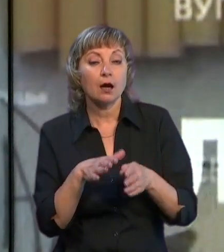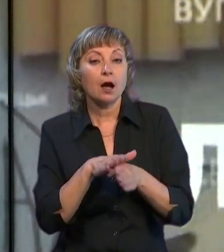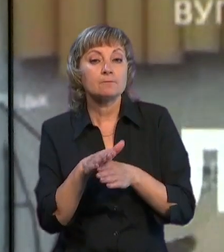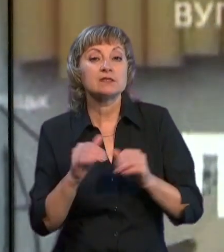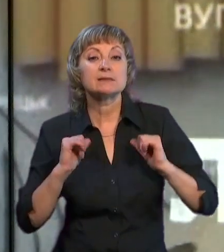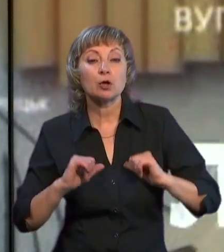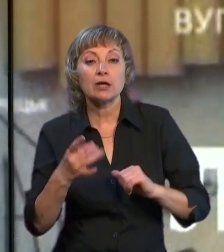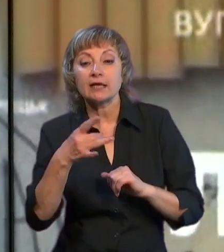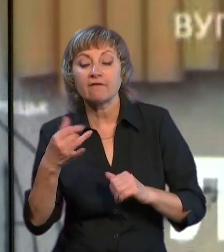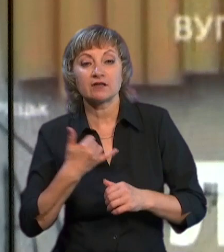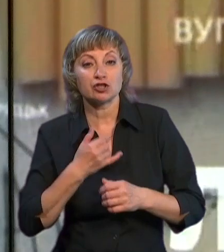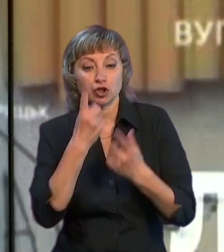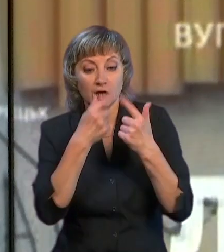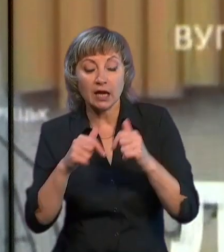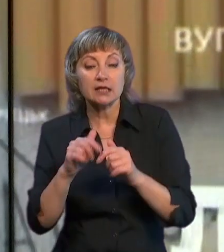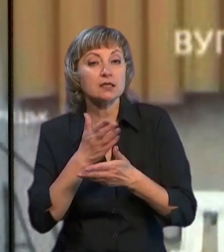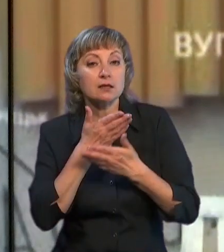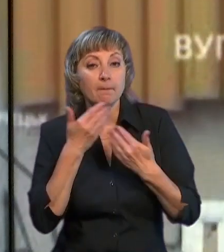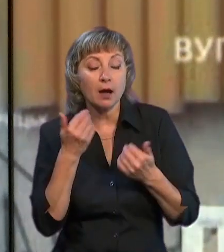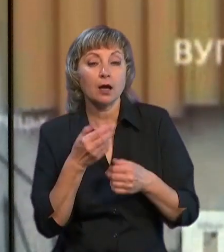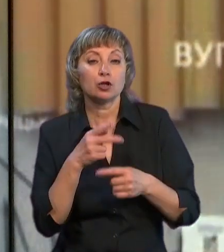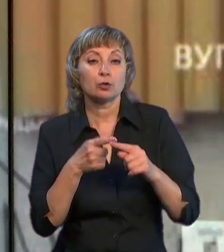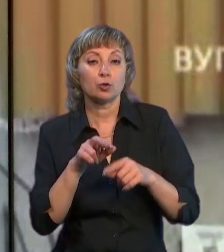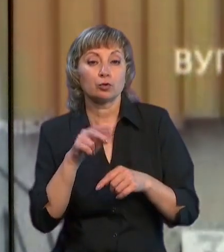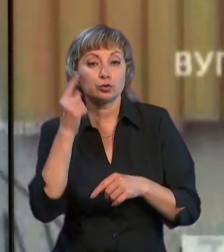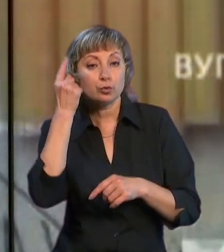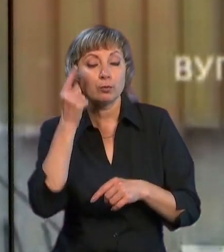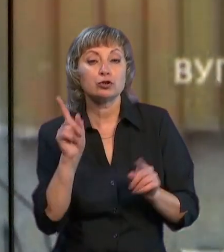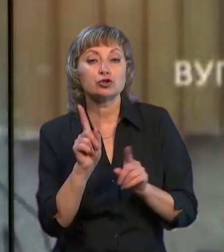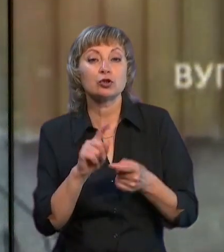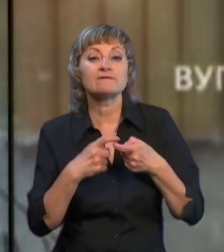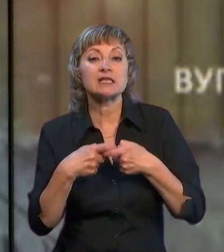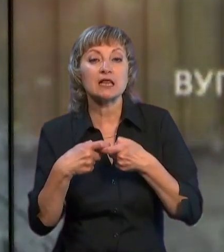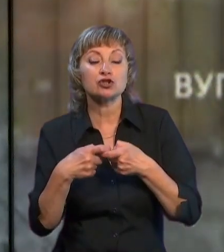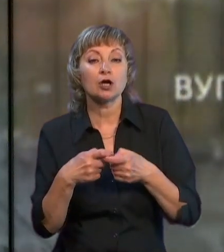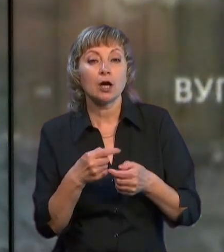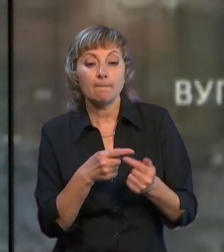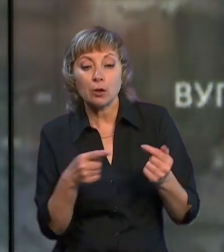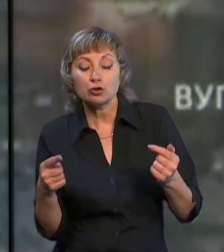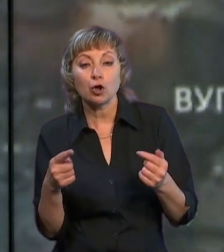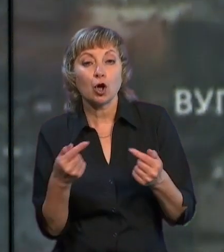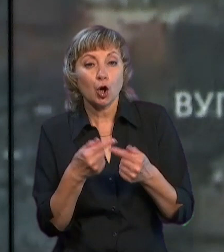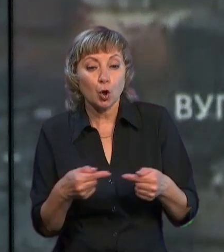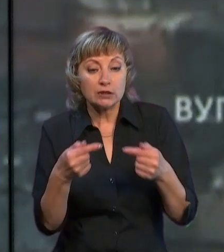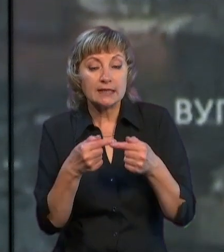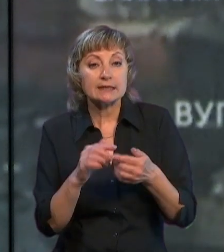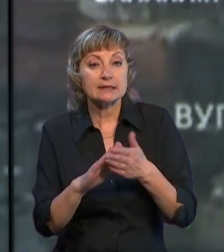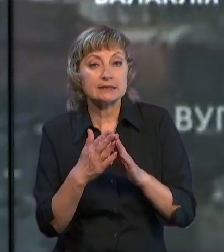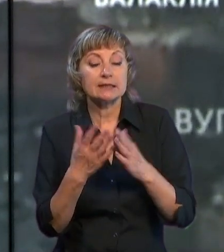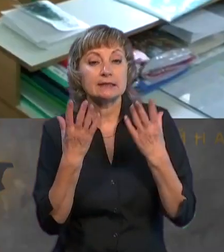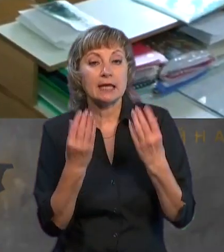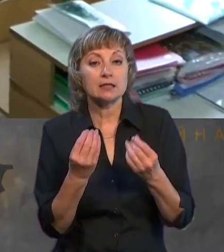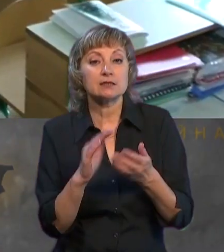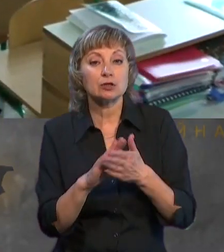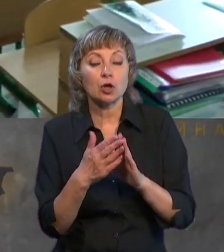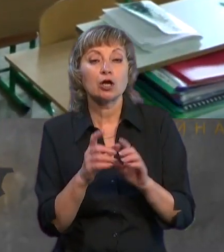спокійних регіонів в нашій країні нема. Тому думаю, що в залежності від поточної, конкретної, станом на конкретний день ситуації,